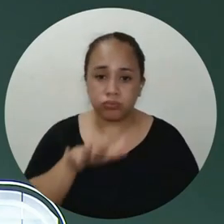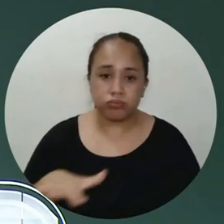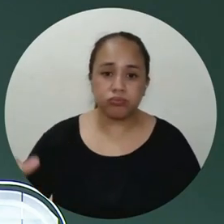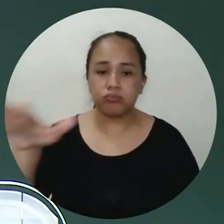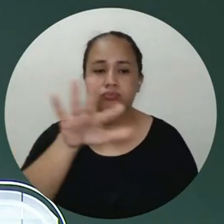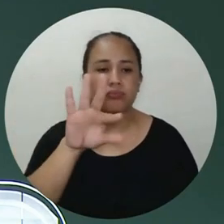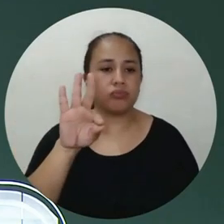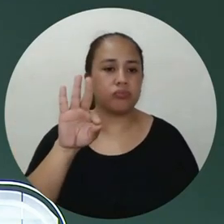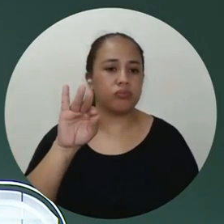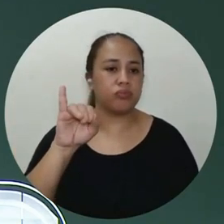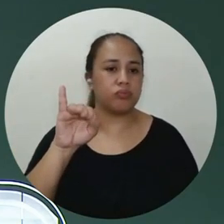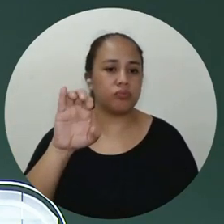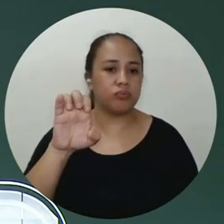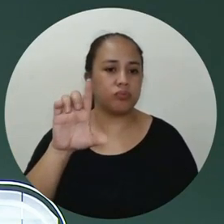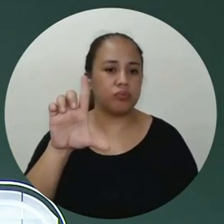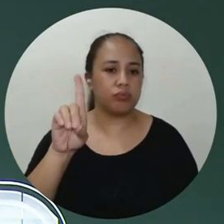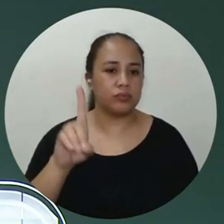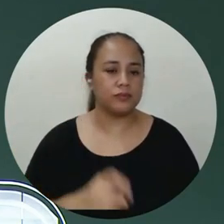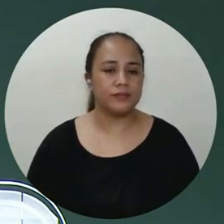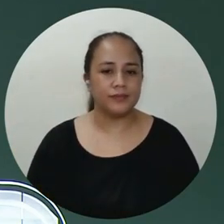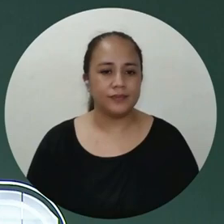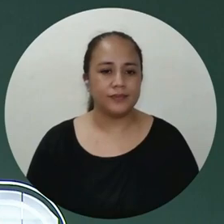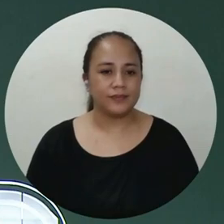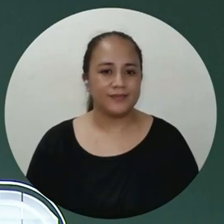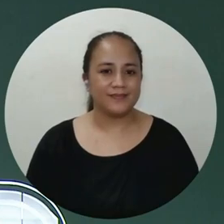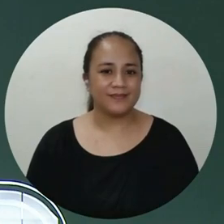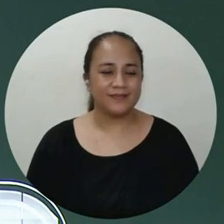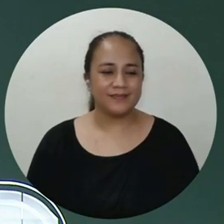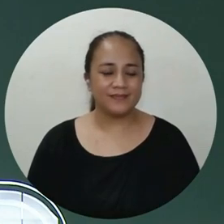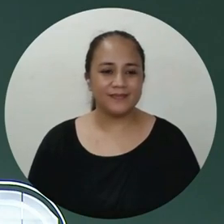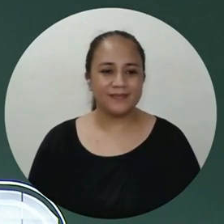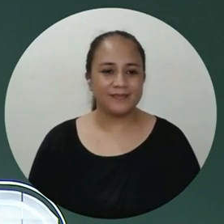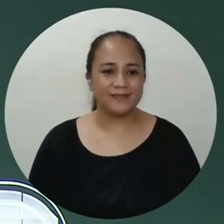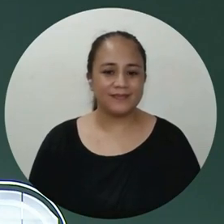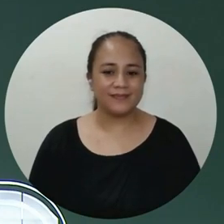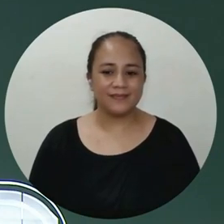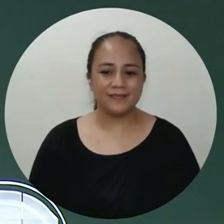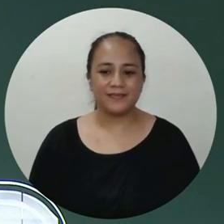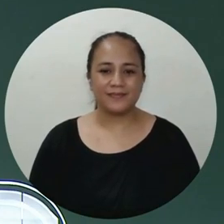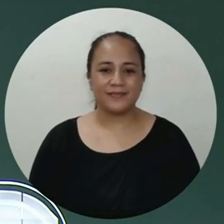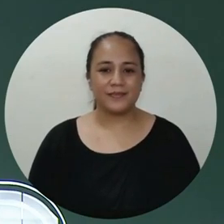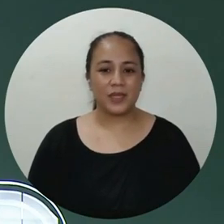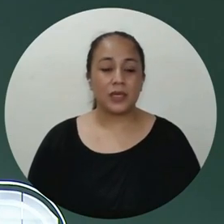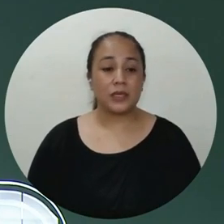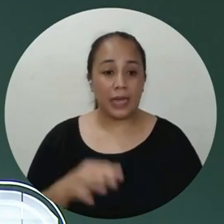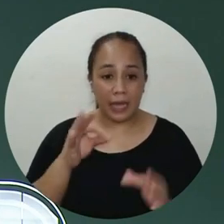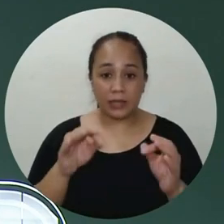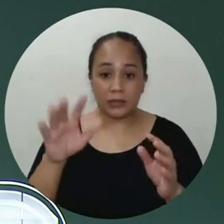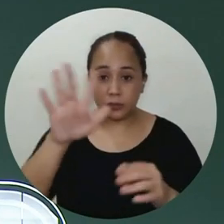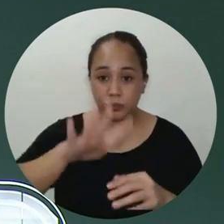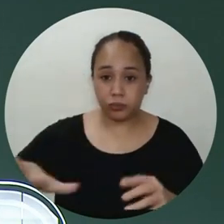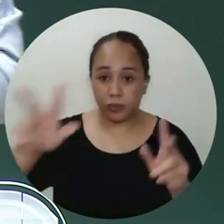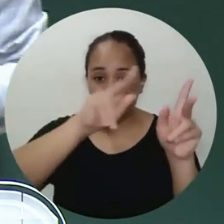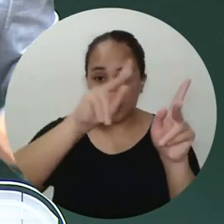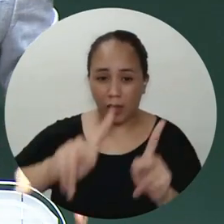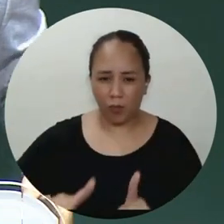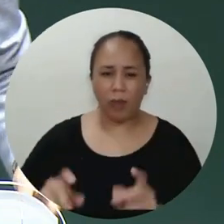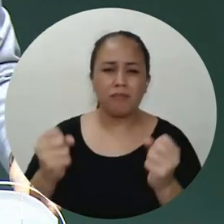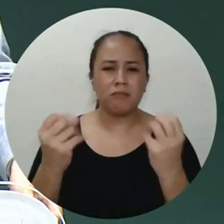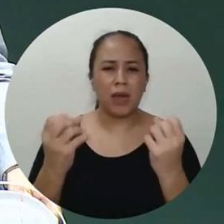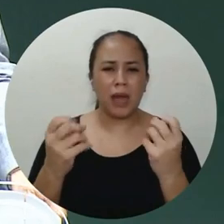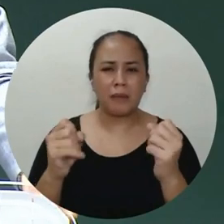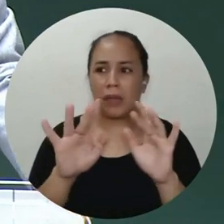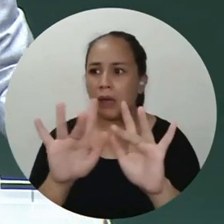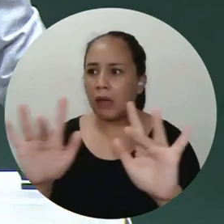여러분 지금 팔라완 현장에는 빈 곳이 많아요. So in the fields of Palawan, there are very many empty places. 제가